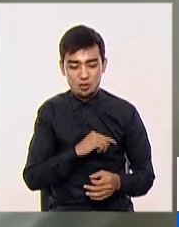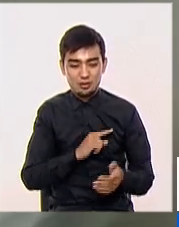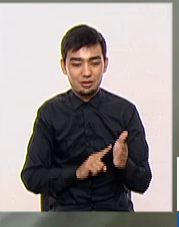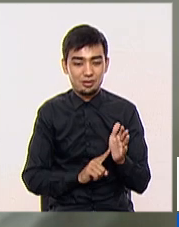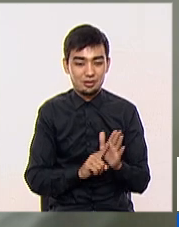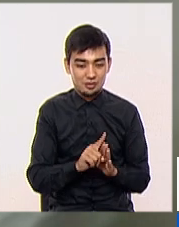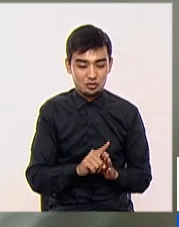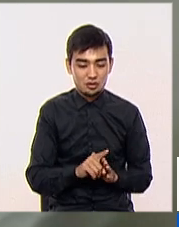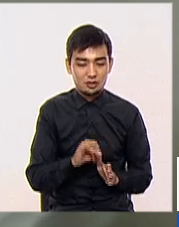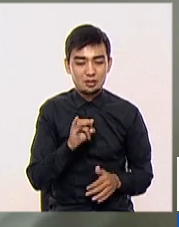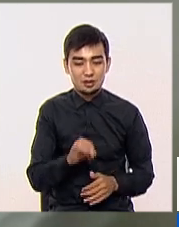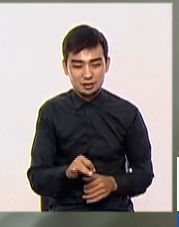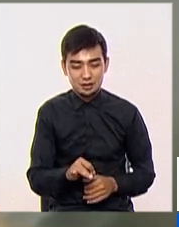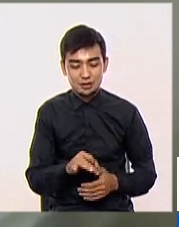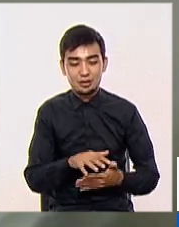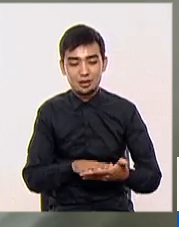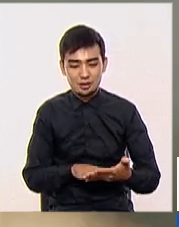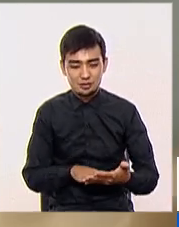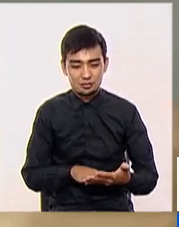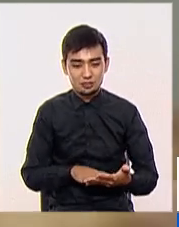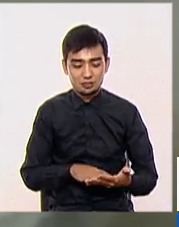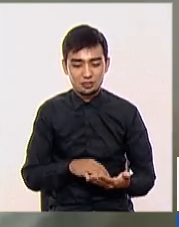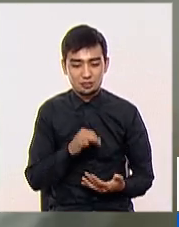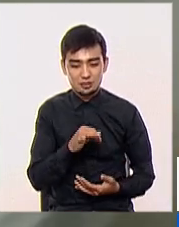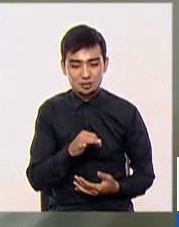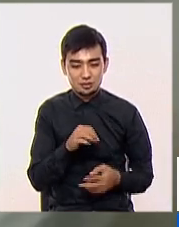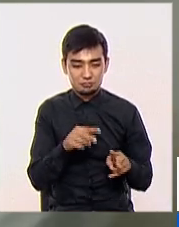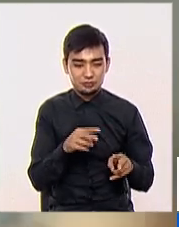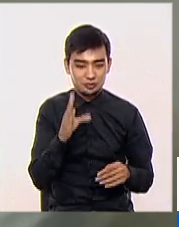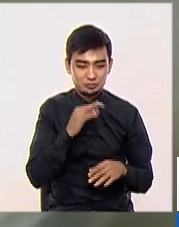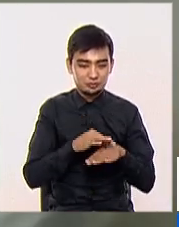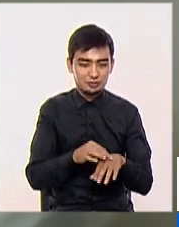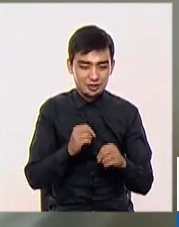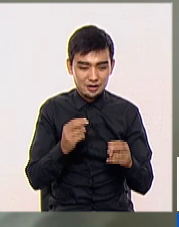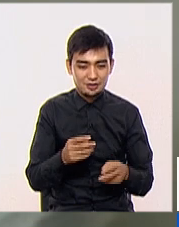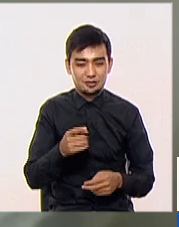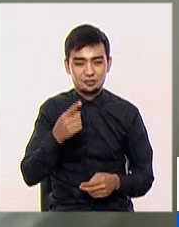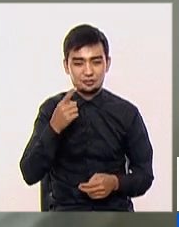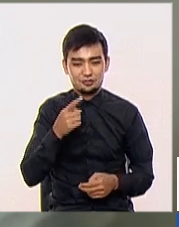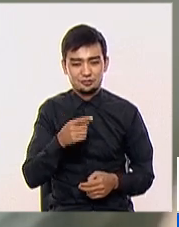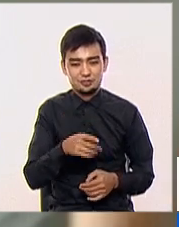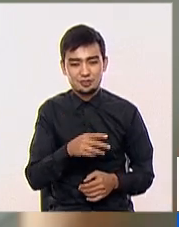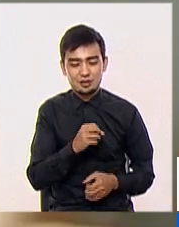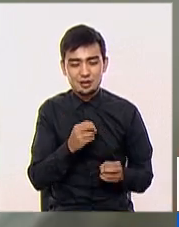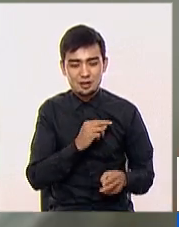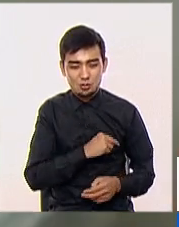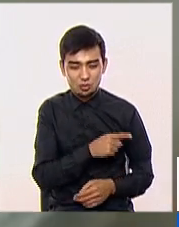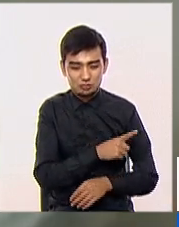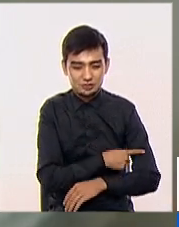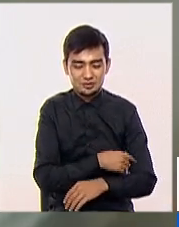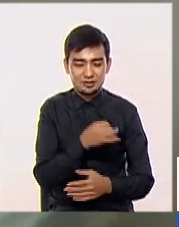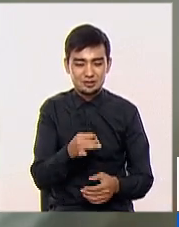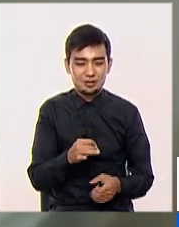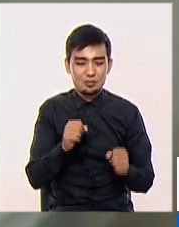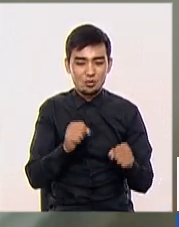стабильной. И тогда где-то он научится контролировать поставщиков, мониторировать их деятельность. И можно